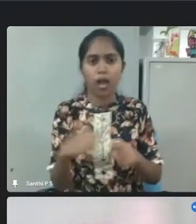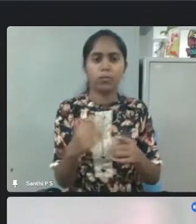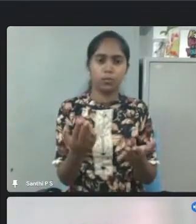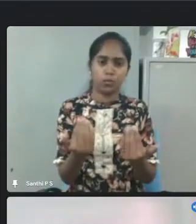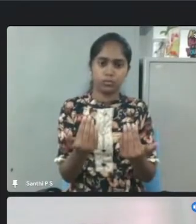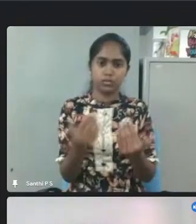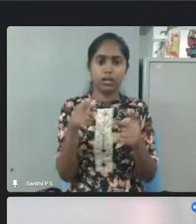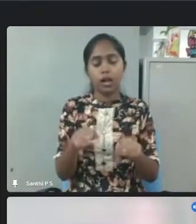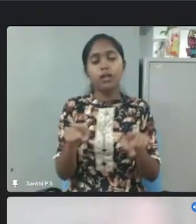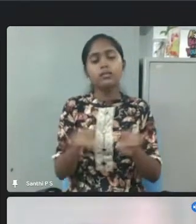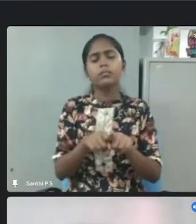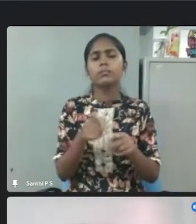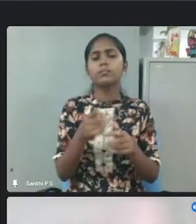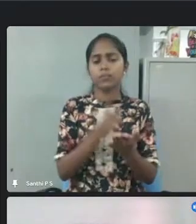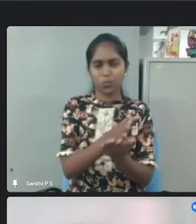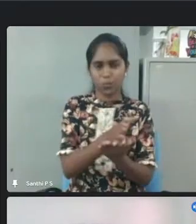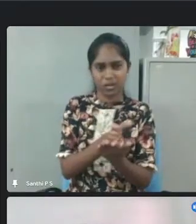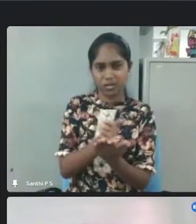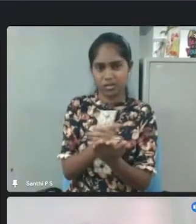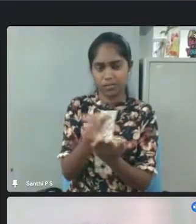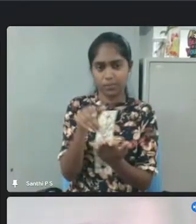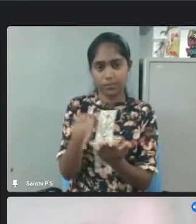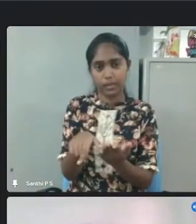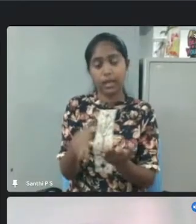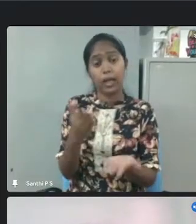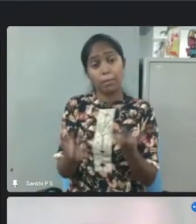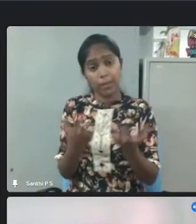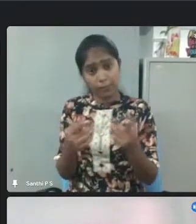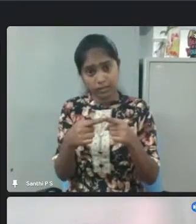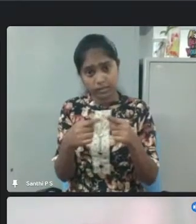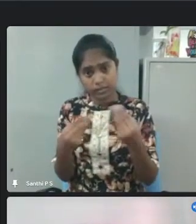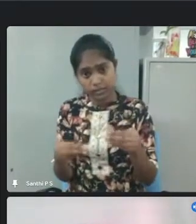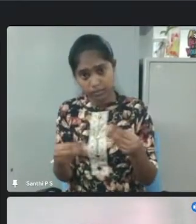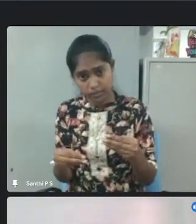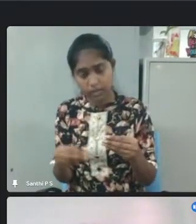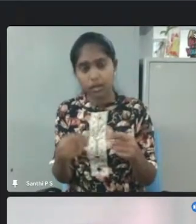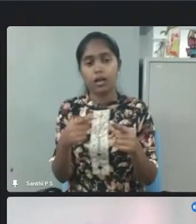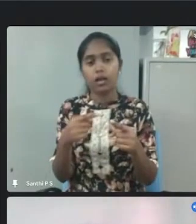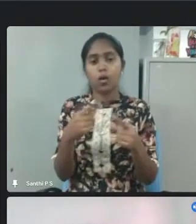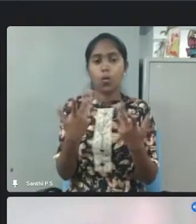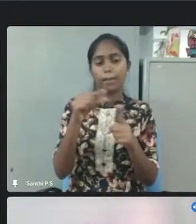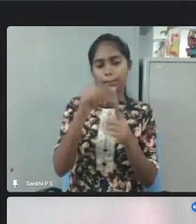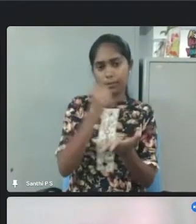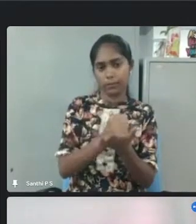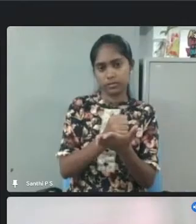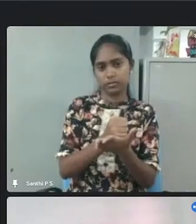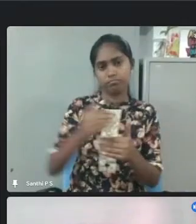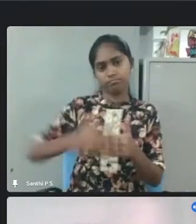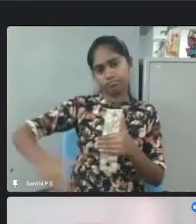അവസ്ഥകളിലും അത് സ്റ്റാറ്റിക് ആണ്, അല്ലെങ്കിൽ അത് അങ്ങനെ തന്നെ നിലനിൽക്കുന്നതാണ്. അതിൽ ആ അവസ്ഥ മാറുകയോ